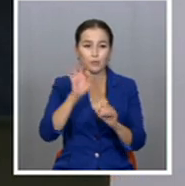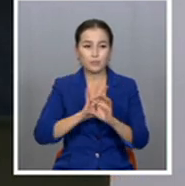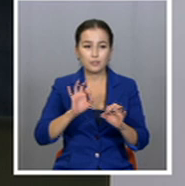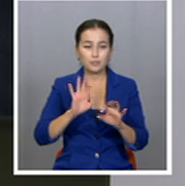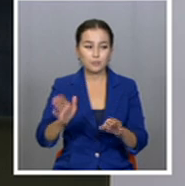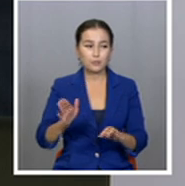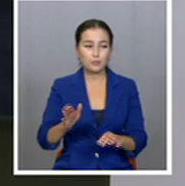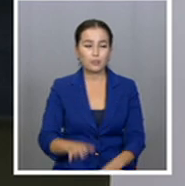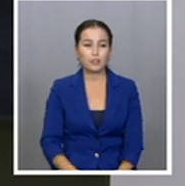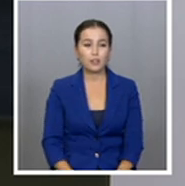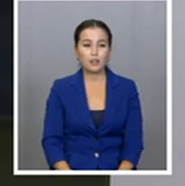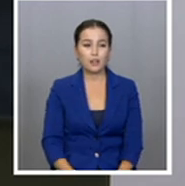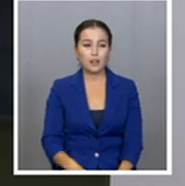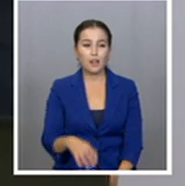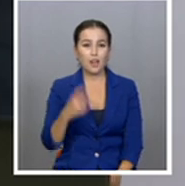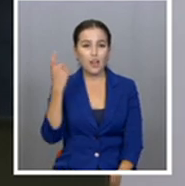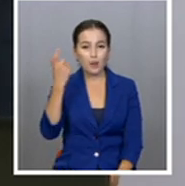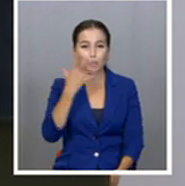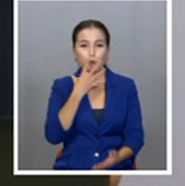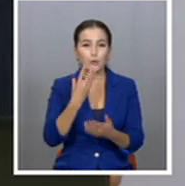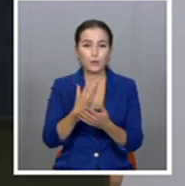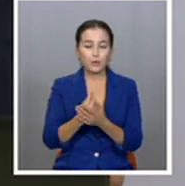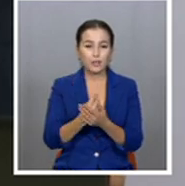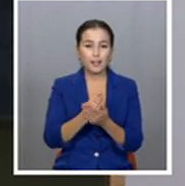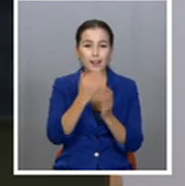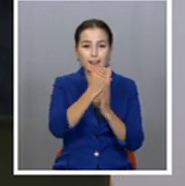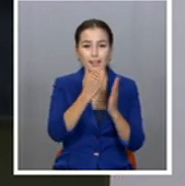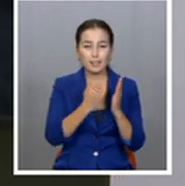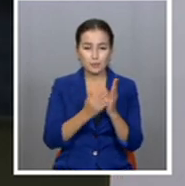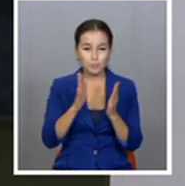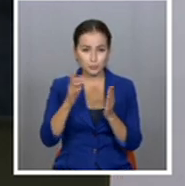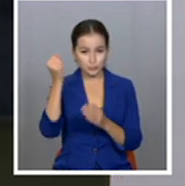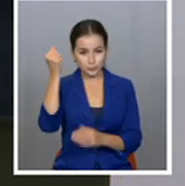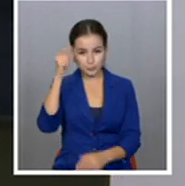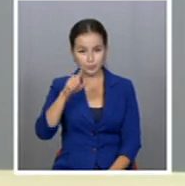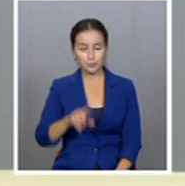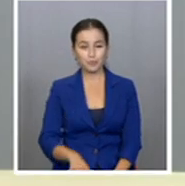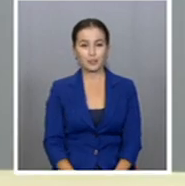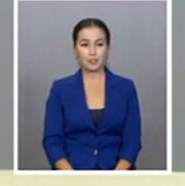тарихи типтерінің белгілерін анықтайсыз.